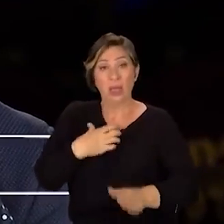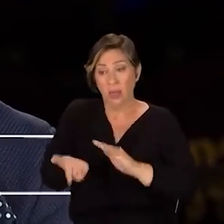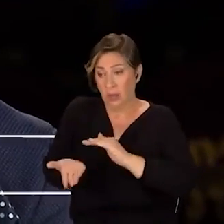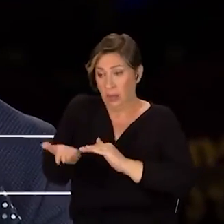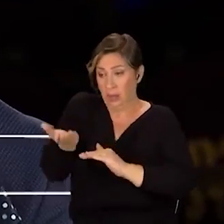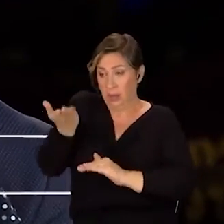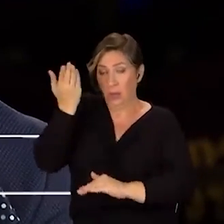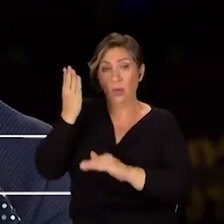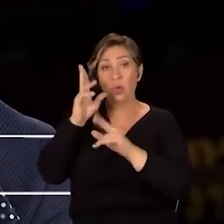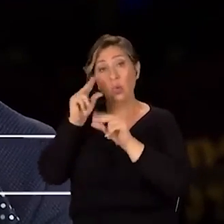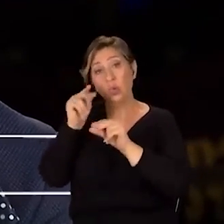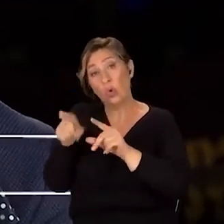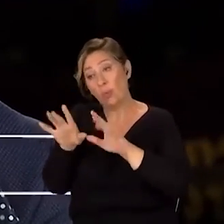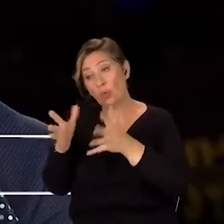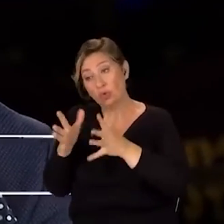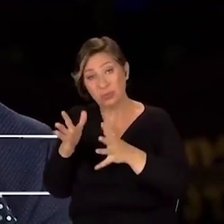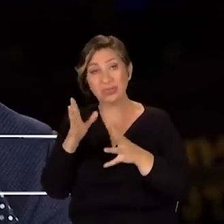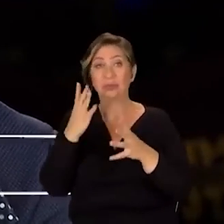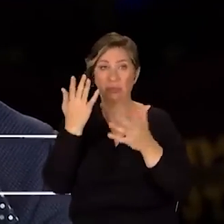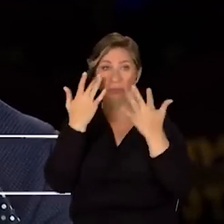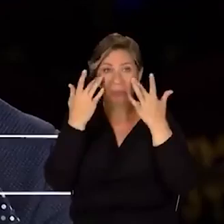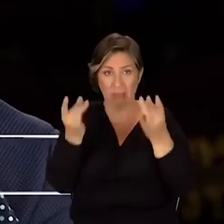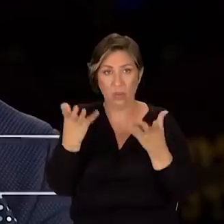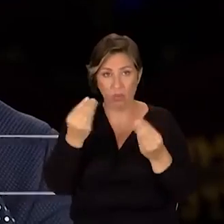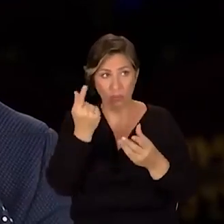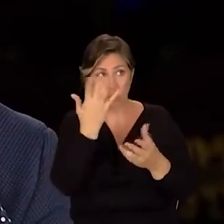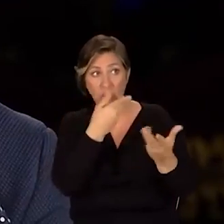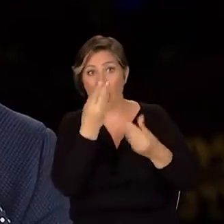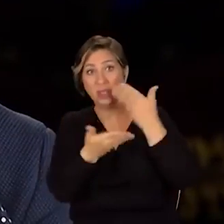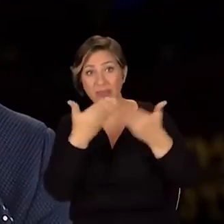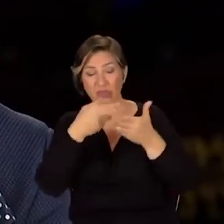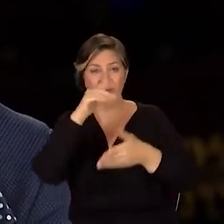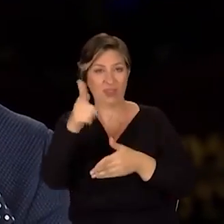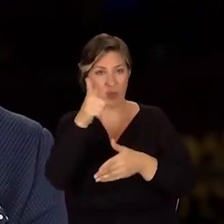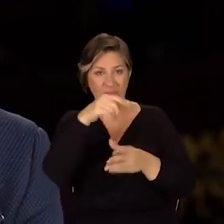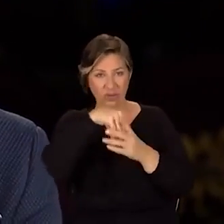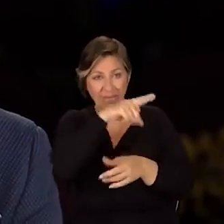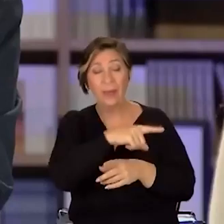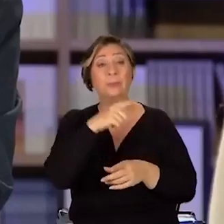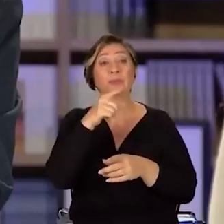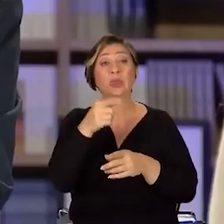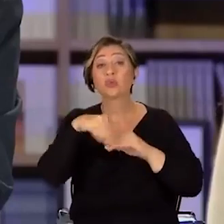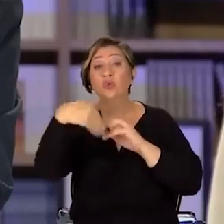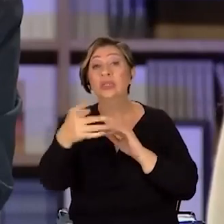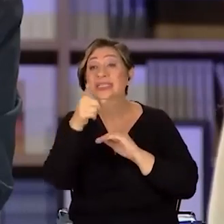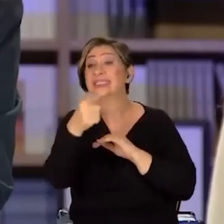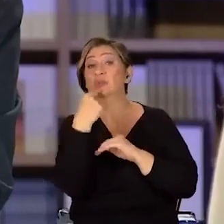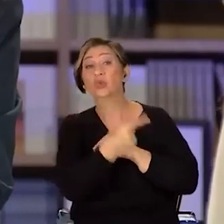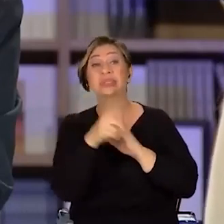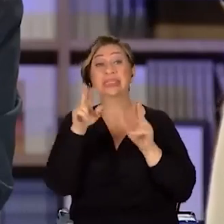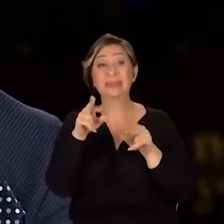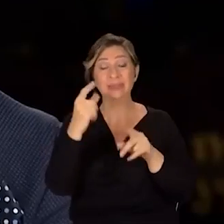kaygı, uykunun o tarafının bozulması söz konusu. Az önce VTR'de çok güzel anlatılmış. Ve sonrasında işte sizin de söylediğiniz